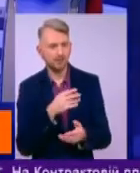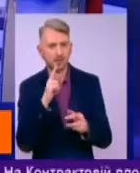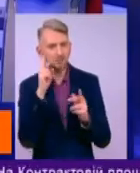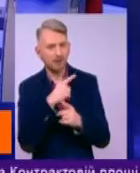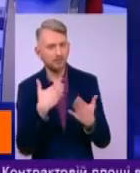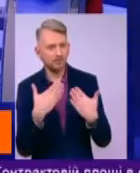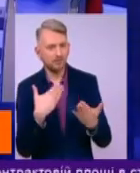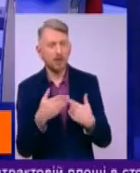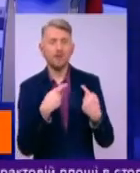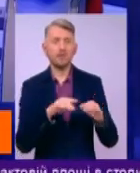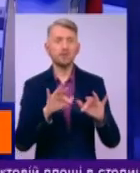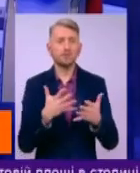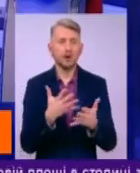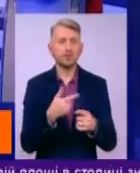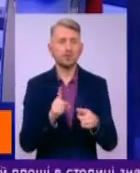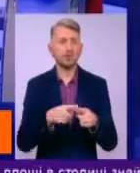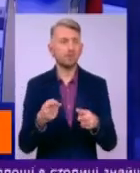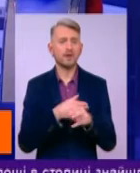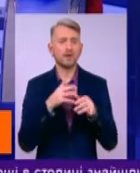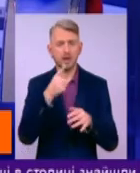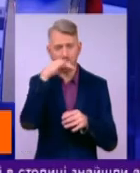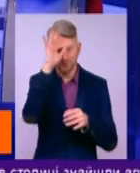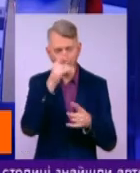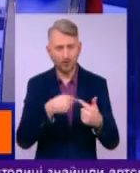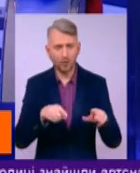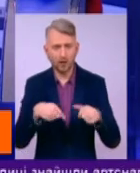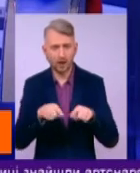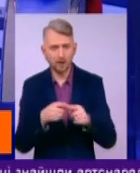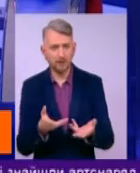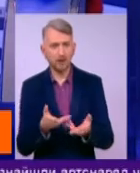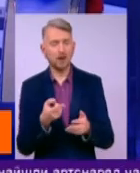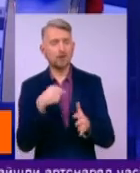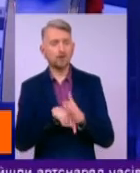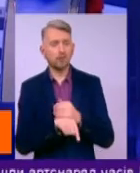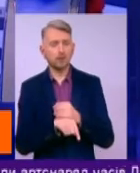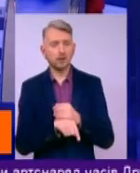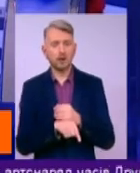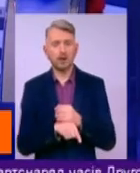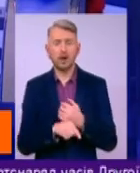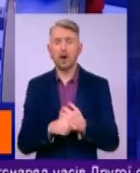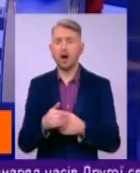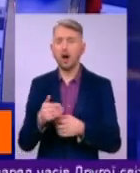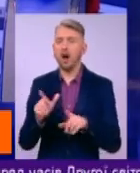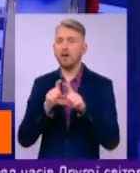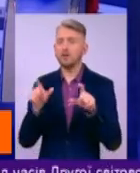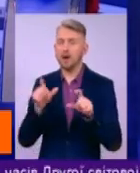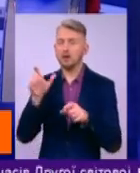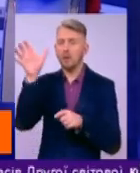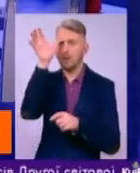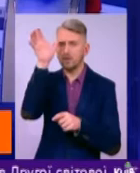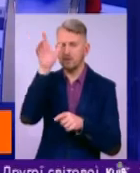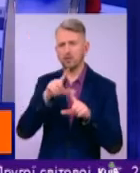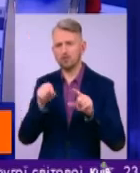відреагували, ще в іншому випадку це бездіяльність правоохоронних органів. Тобто, от... Чи притягувались колись заклади освіти, школи чи